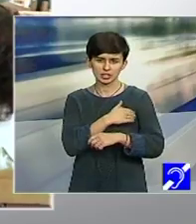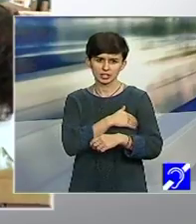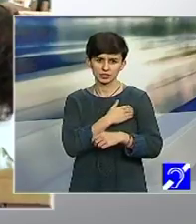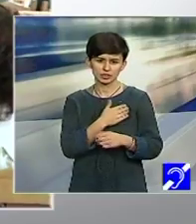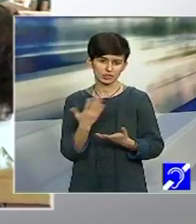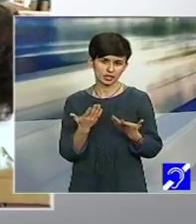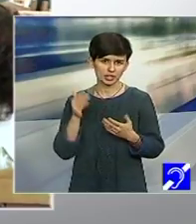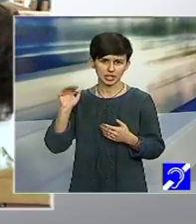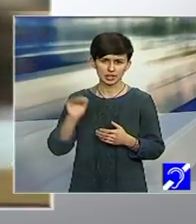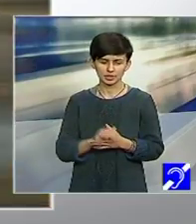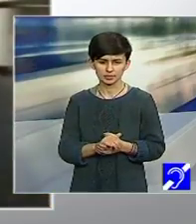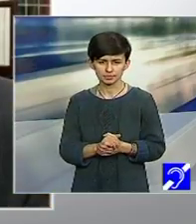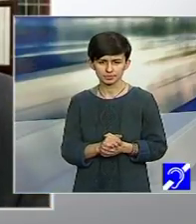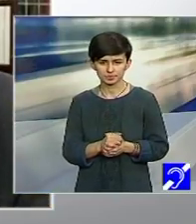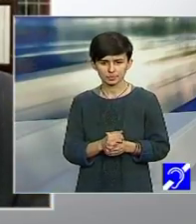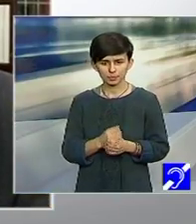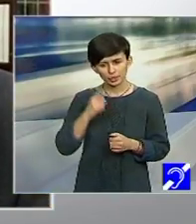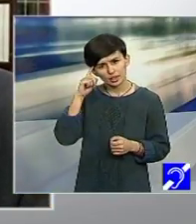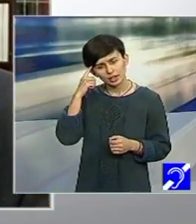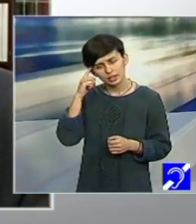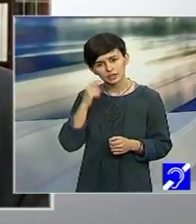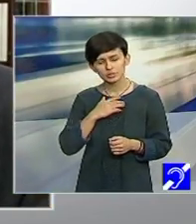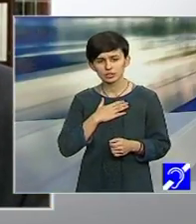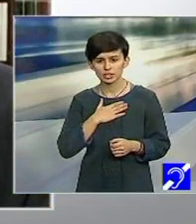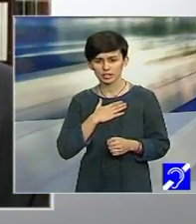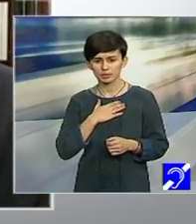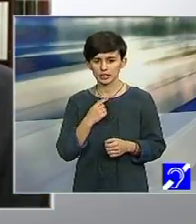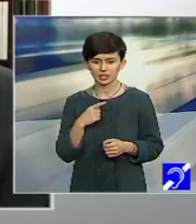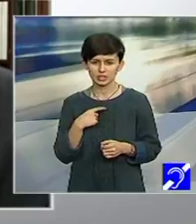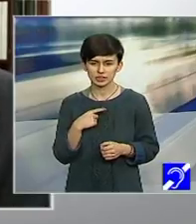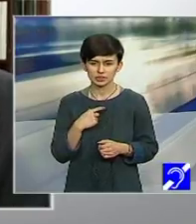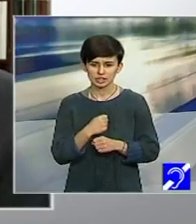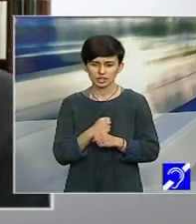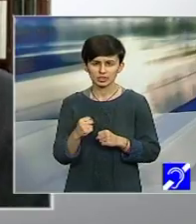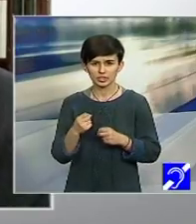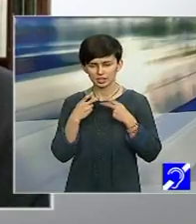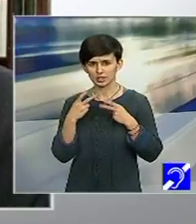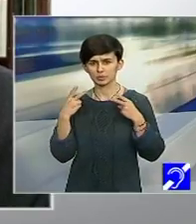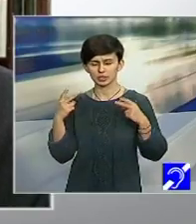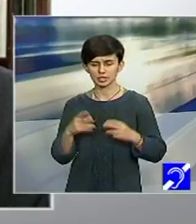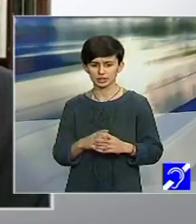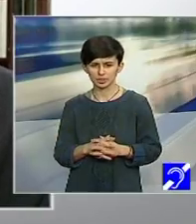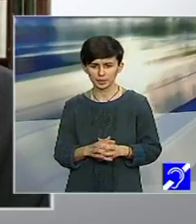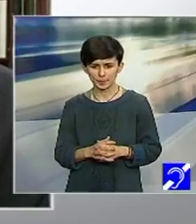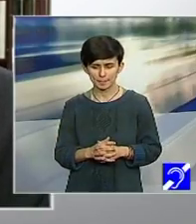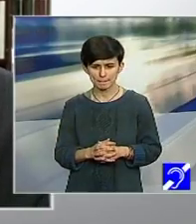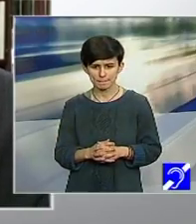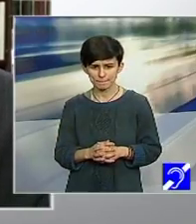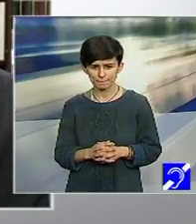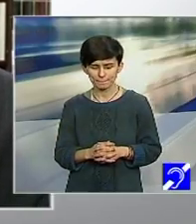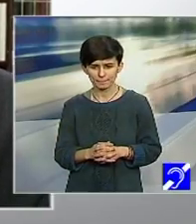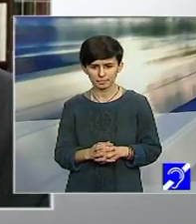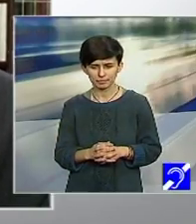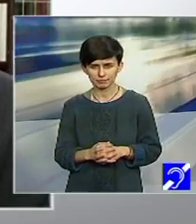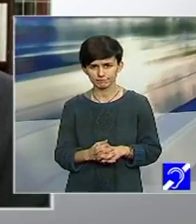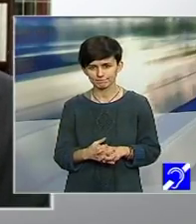Chețani? Gândurile sunt foarte importante, cred eu,